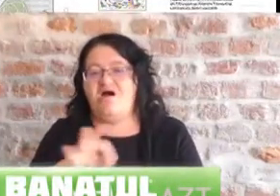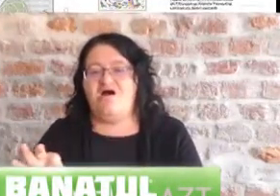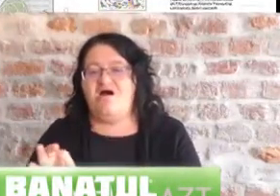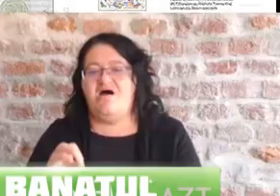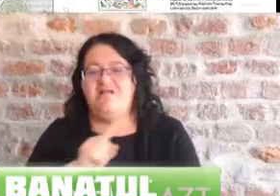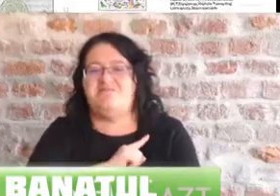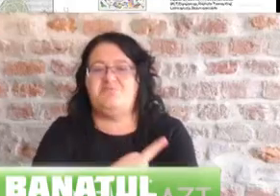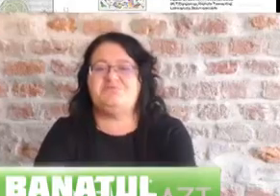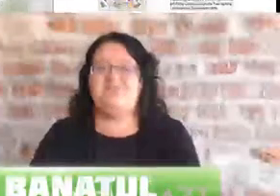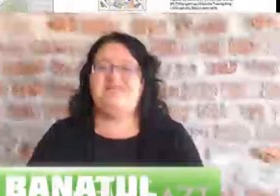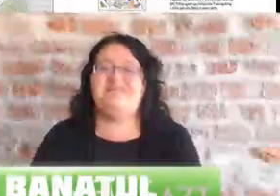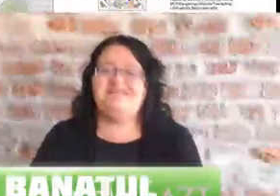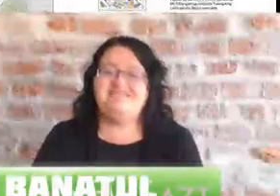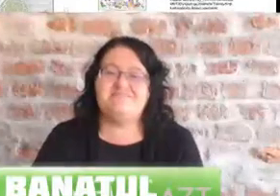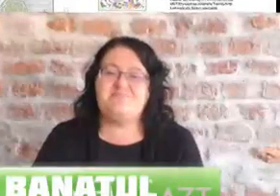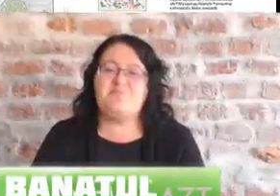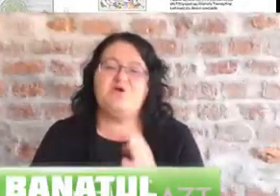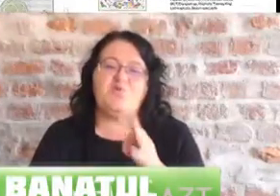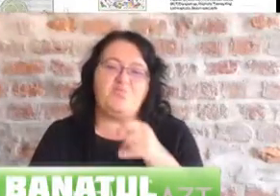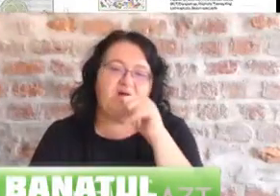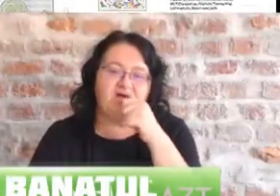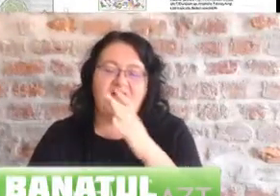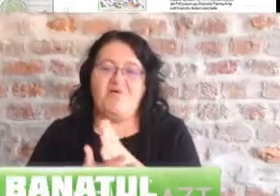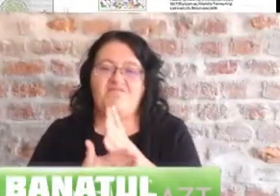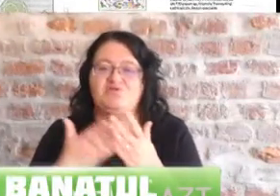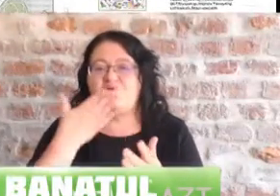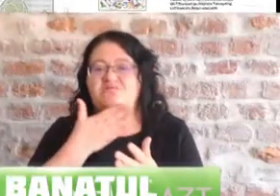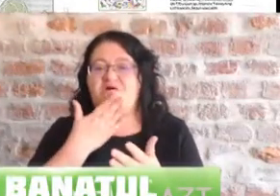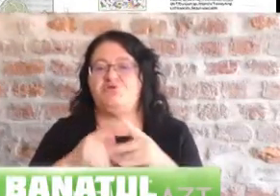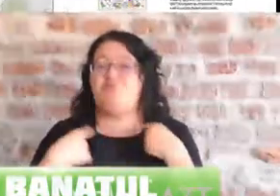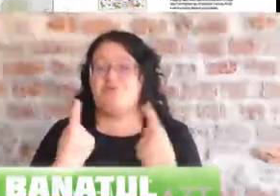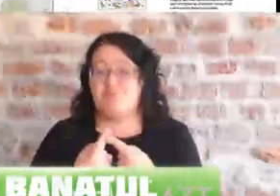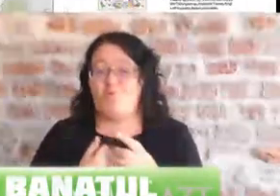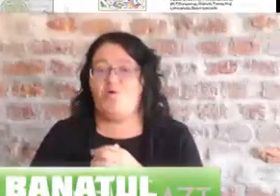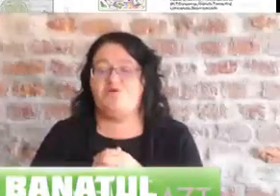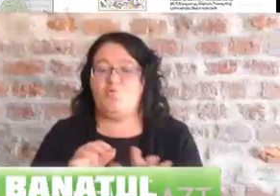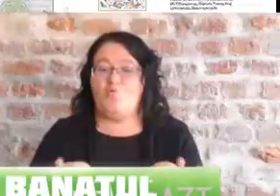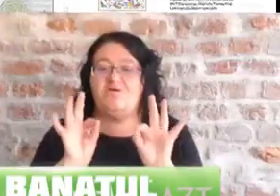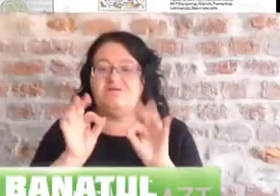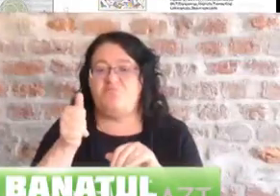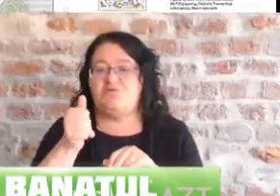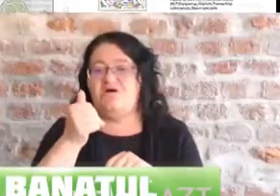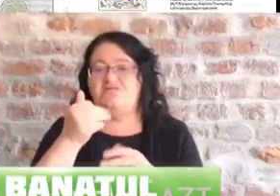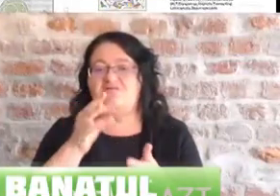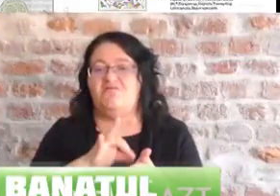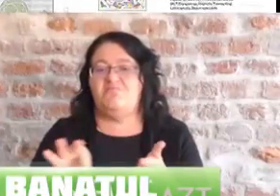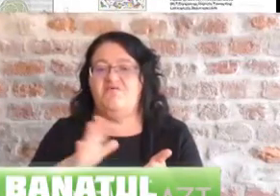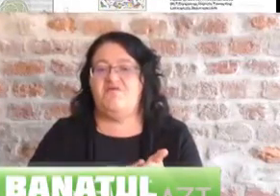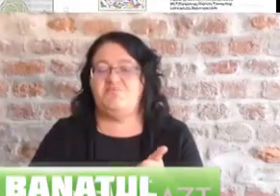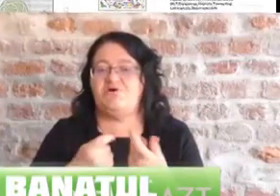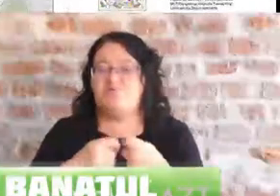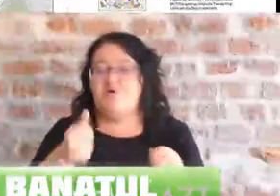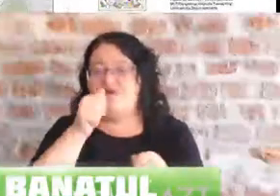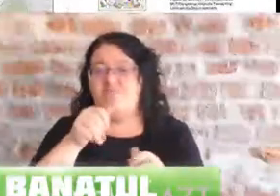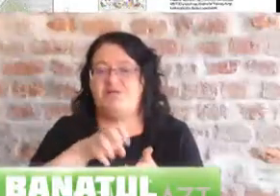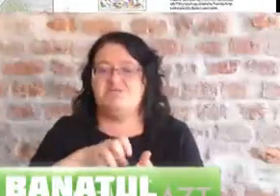alte valențe. Bineînțeles, apa a fost o temă și pentru noi și o regăsim odată în faptul că toate